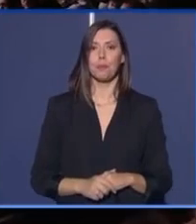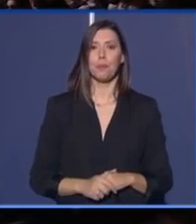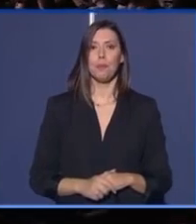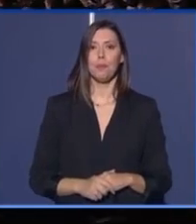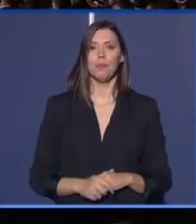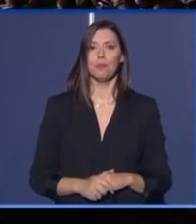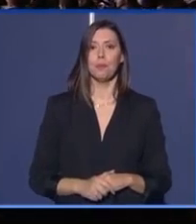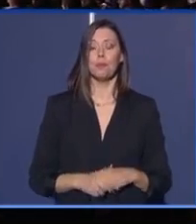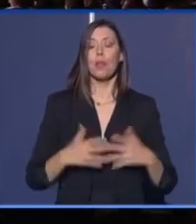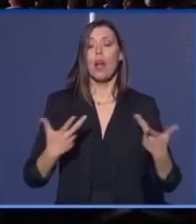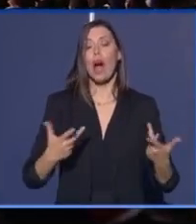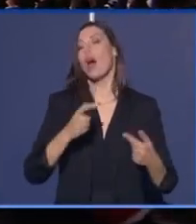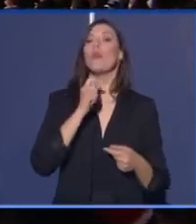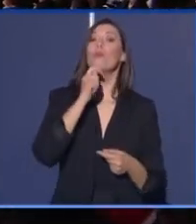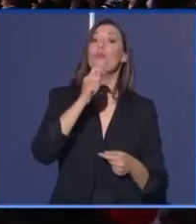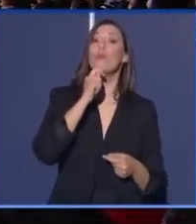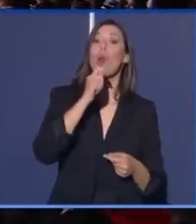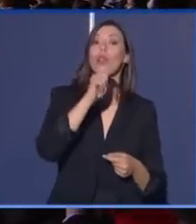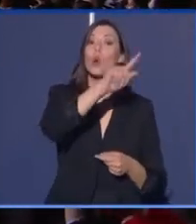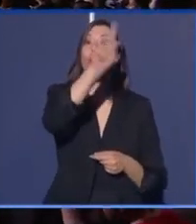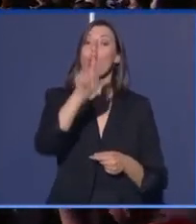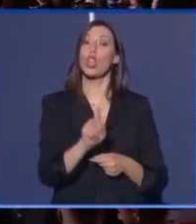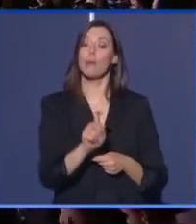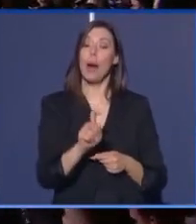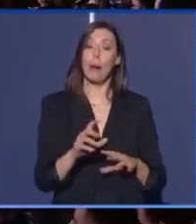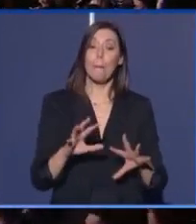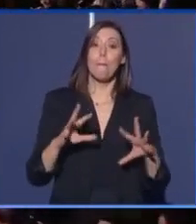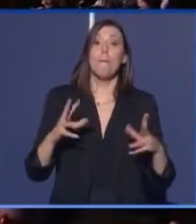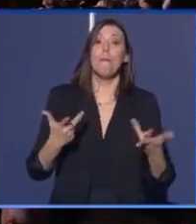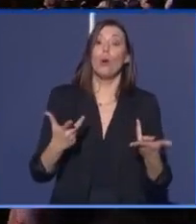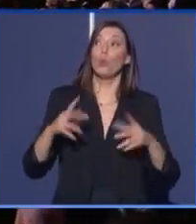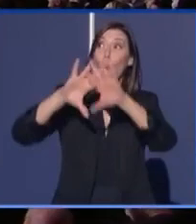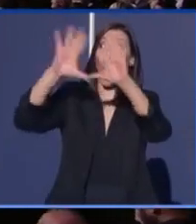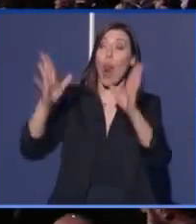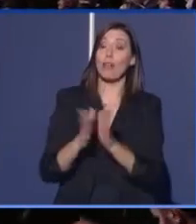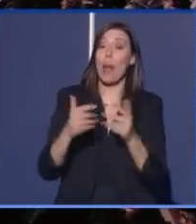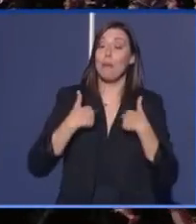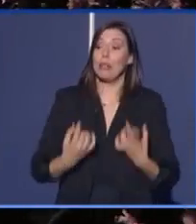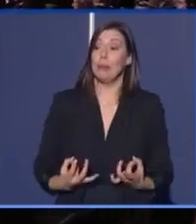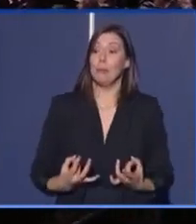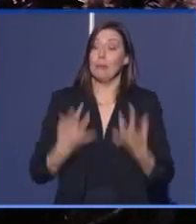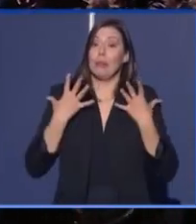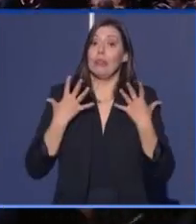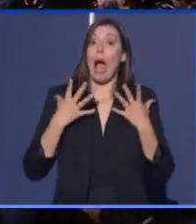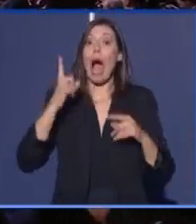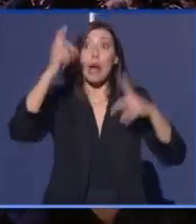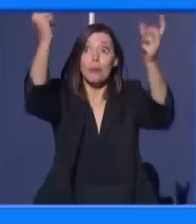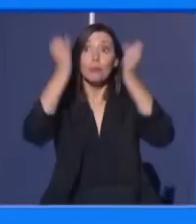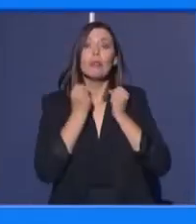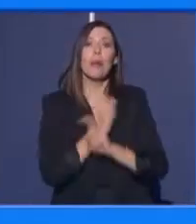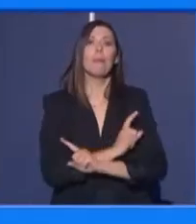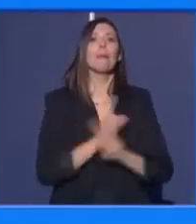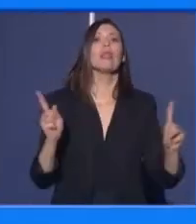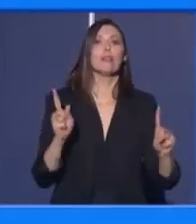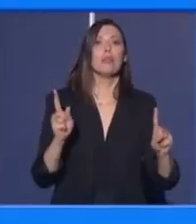Το πολιτικό ερώτημα είναι πώς θα αποδεσμευτούμε χωρίς να πληρώσουμε κόστος. Και αυτό δεν είναι εύκολο, γιατί δεν γίνεται